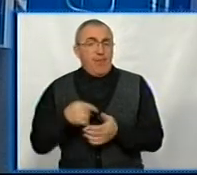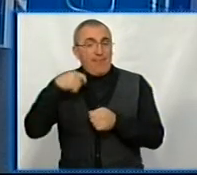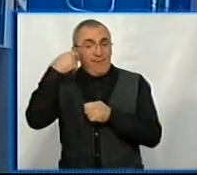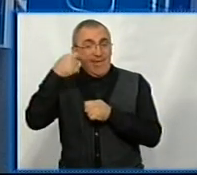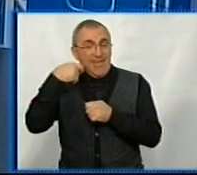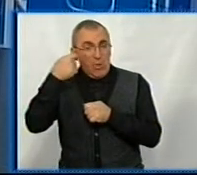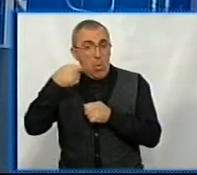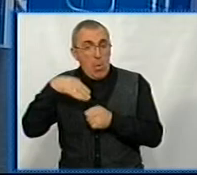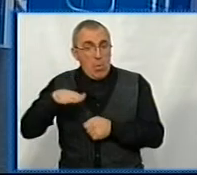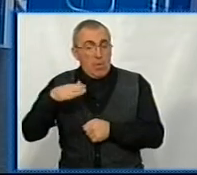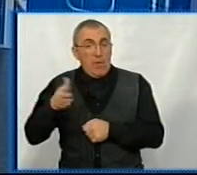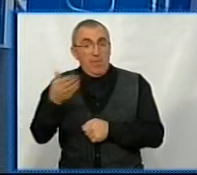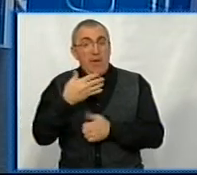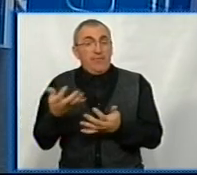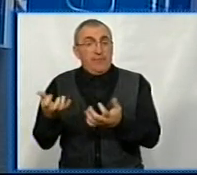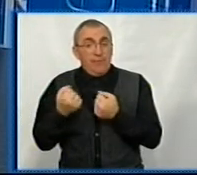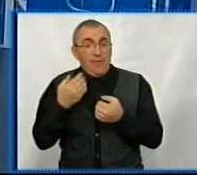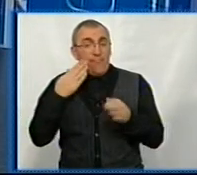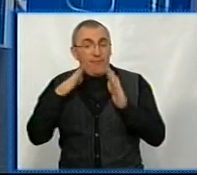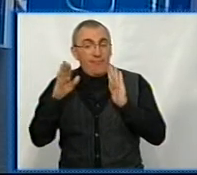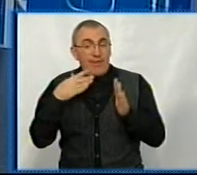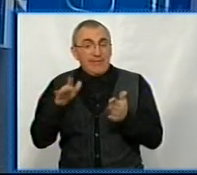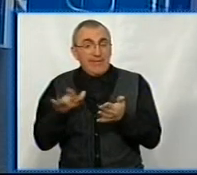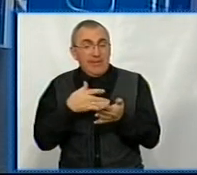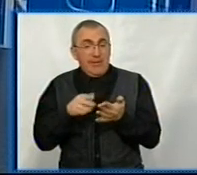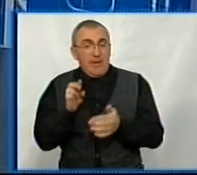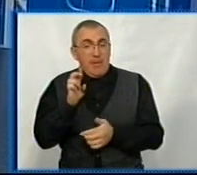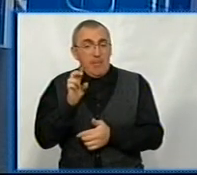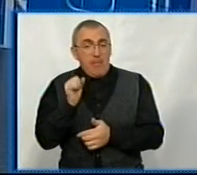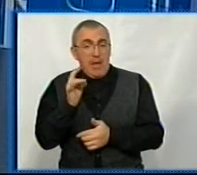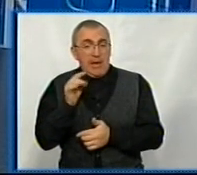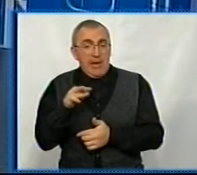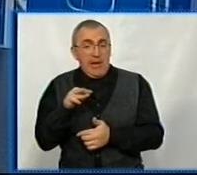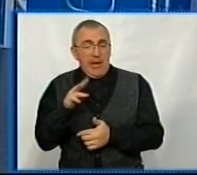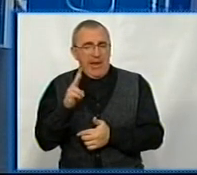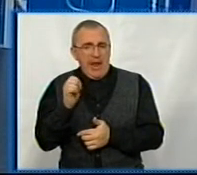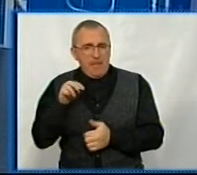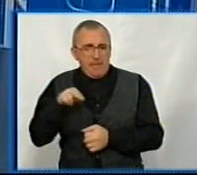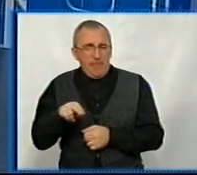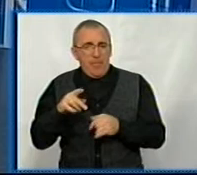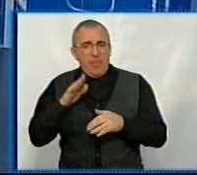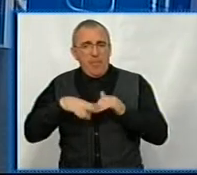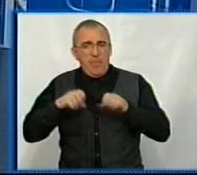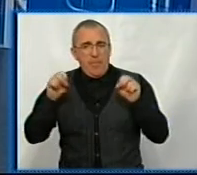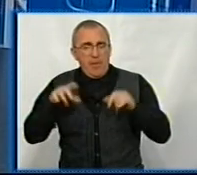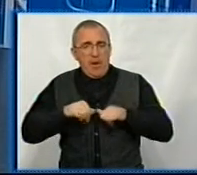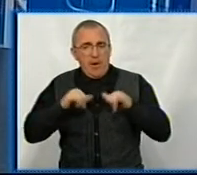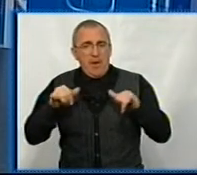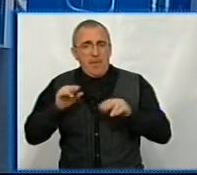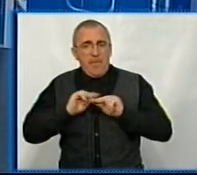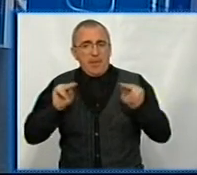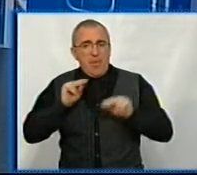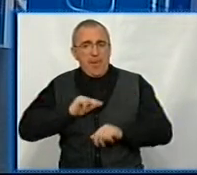відео. Ми його взяли на Facebook-сторінці «Баркемп міського центру професійного розвитку педагогічних